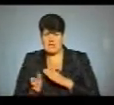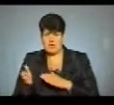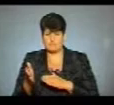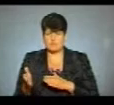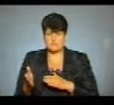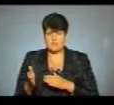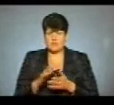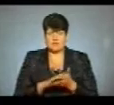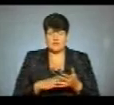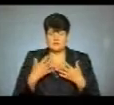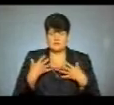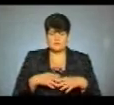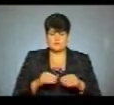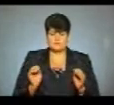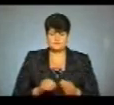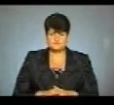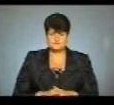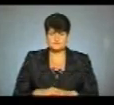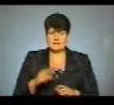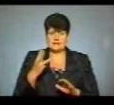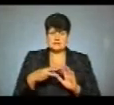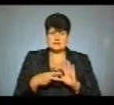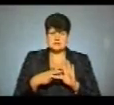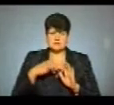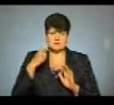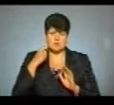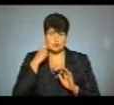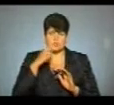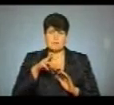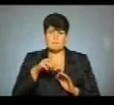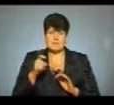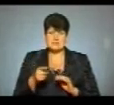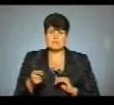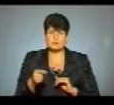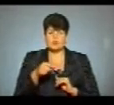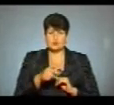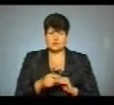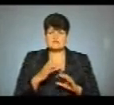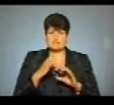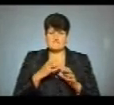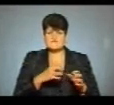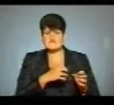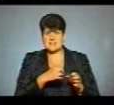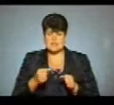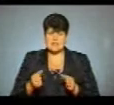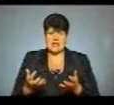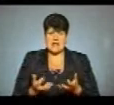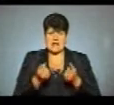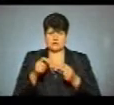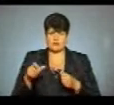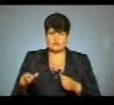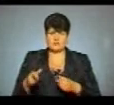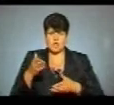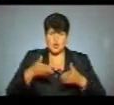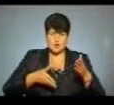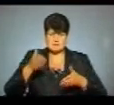А далі все вже таке було. 37-річний водій МАЗу із Тернополя. Його з вантажівки витягували рятувальники. Вони